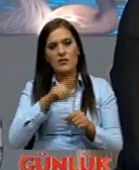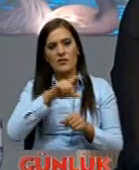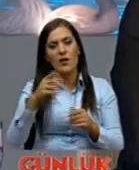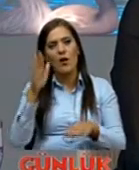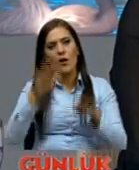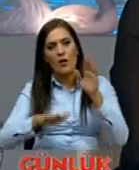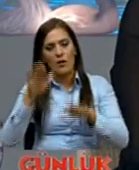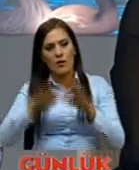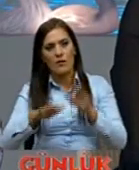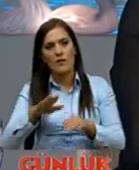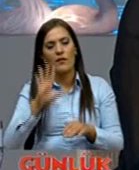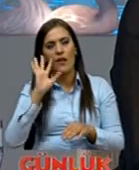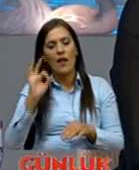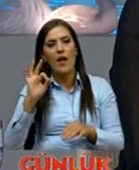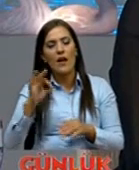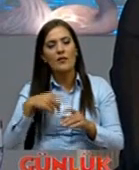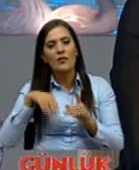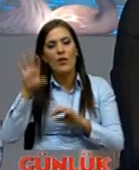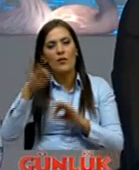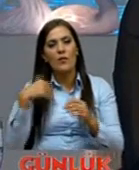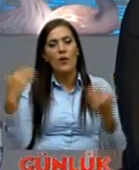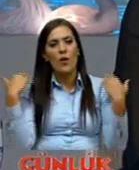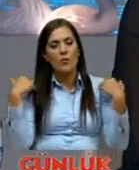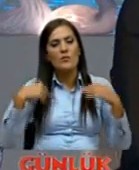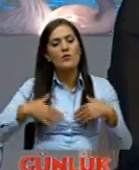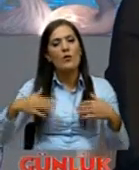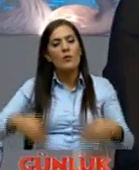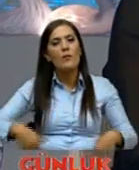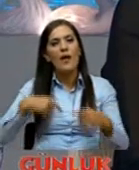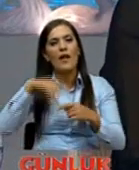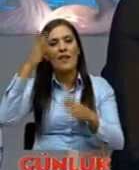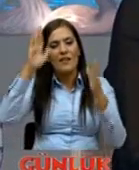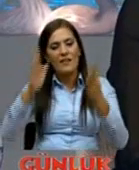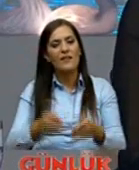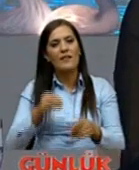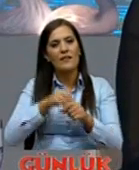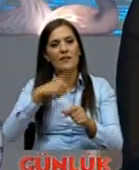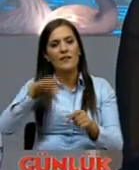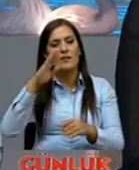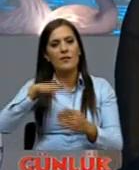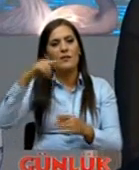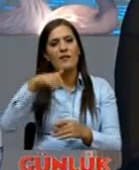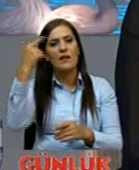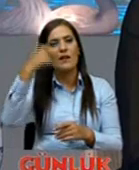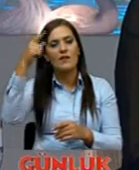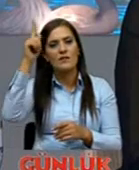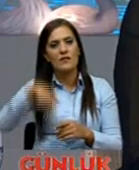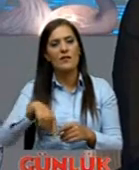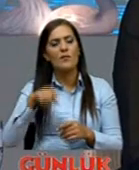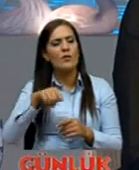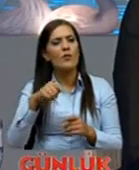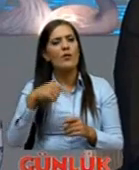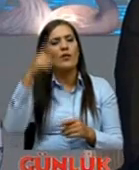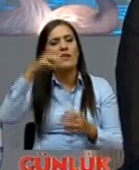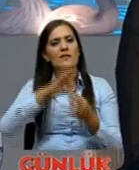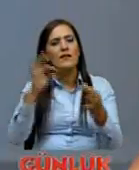oran. Evet. Altın oran diyebiliriz. Omuz, göğüs, bel ve kalçanın birbirine olan orantısı. Bunları bize sayar mısın? Nedir bu ölçüler mesela? Şöyle,